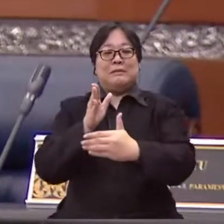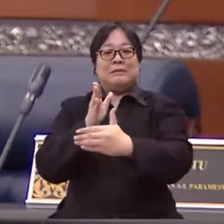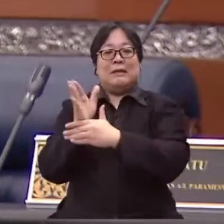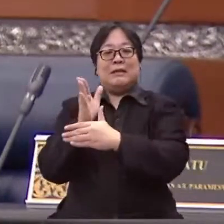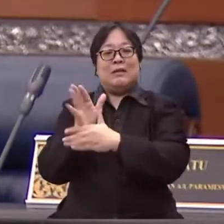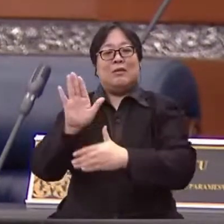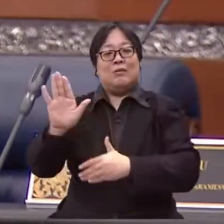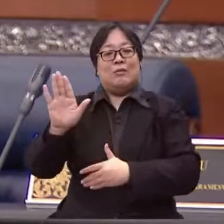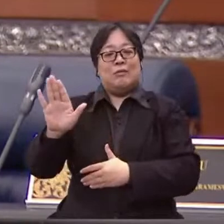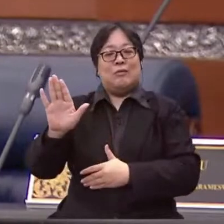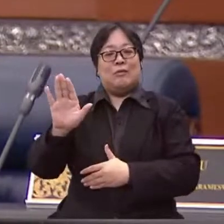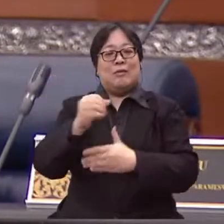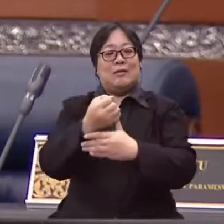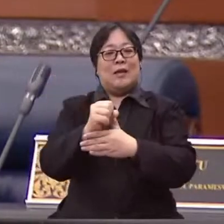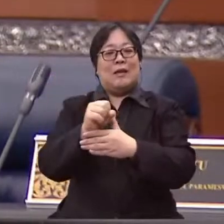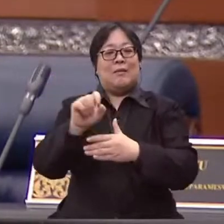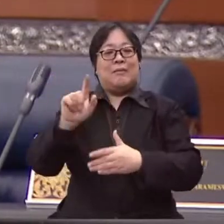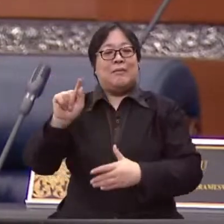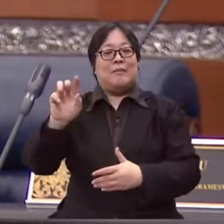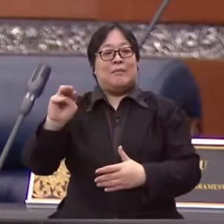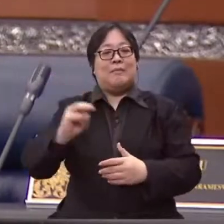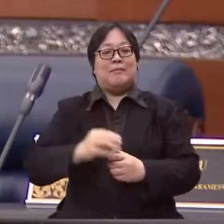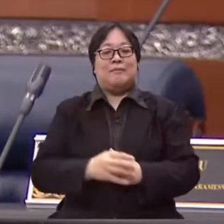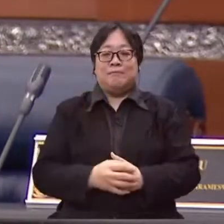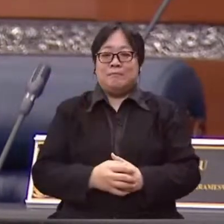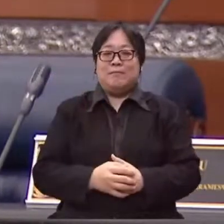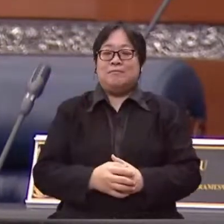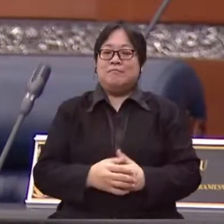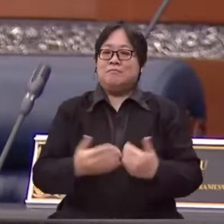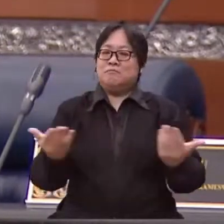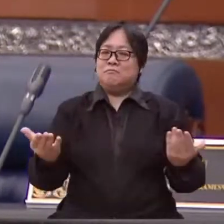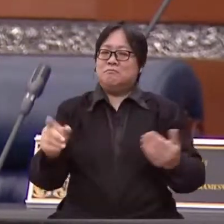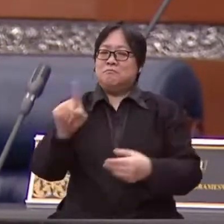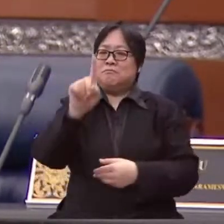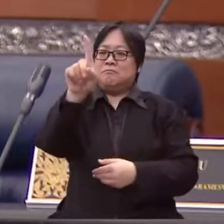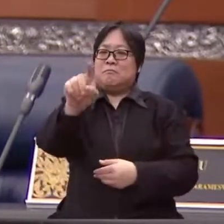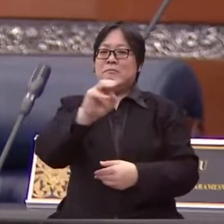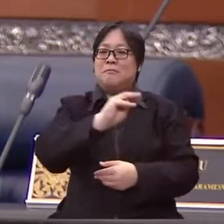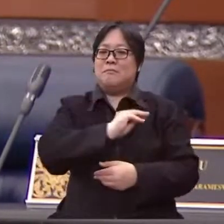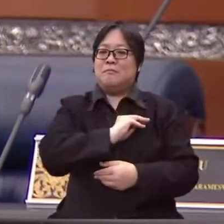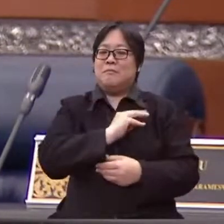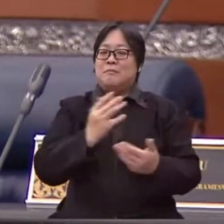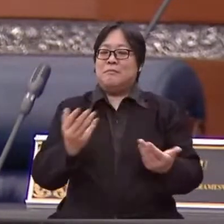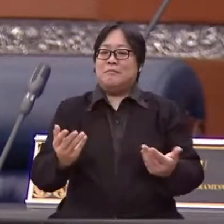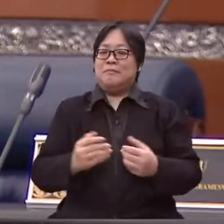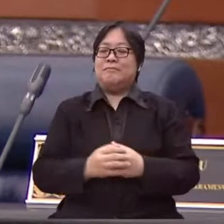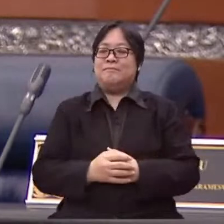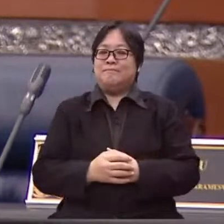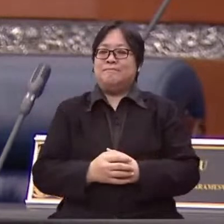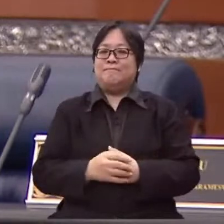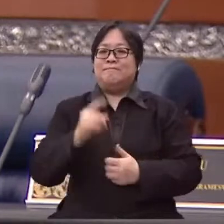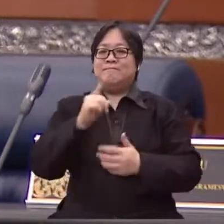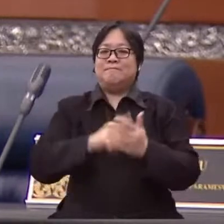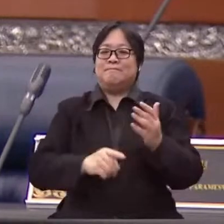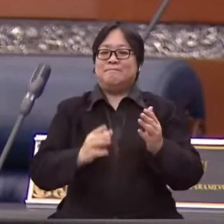prestasi PM ini jadi saya tanya kepada Menteri Apakah kesan yang